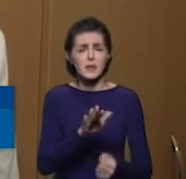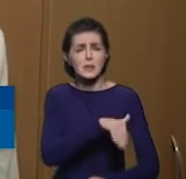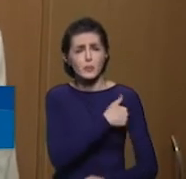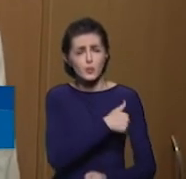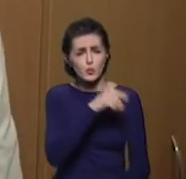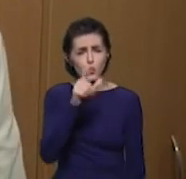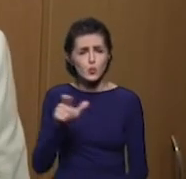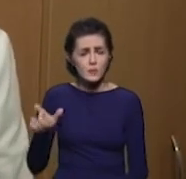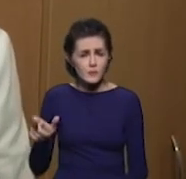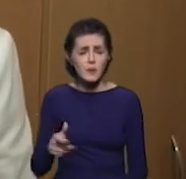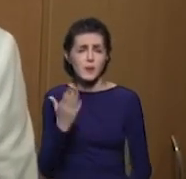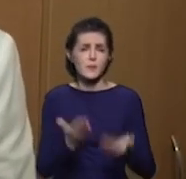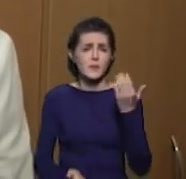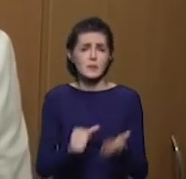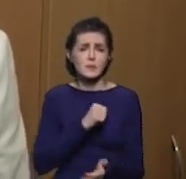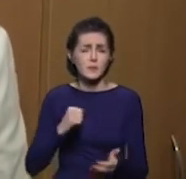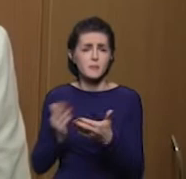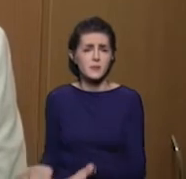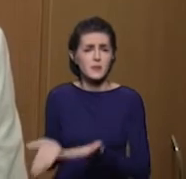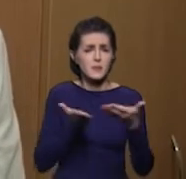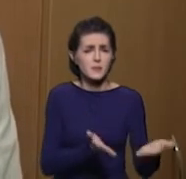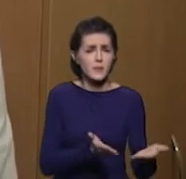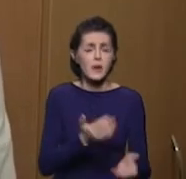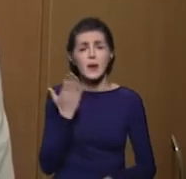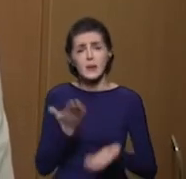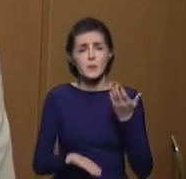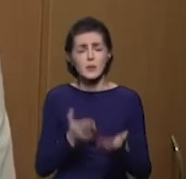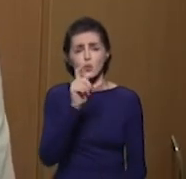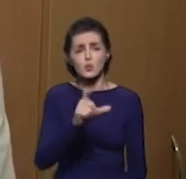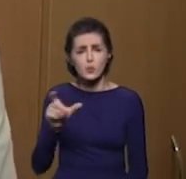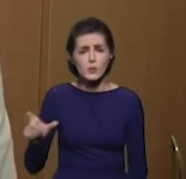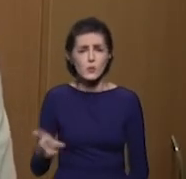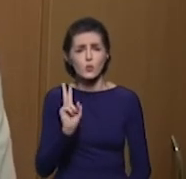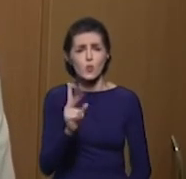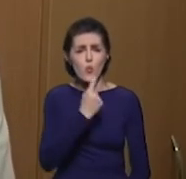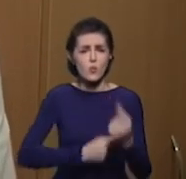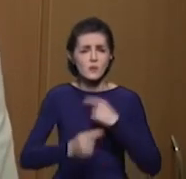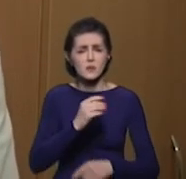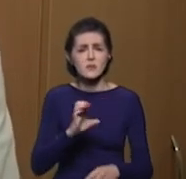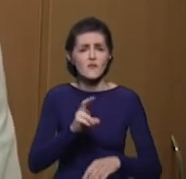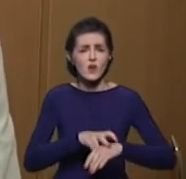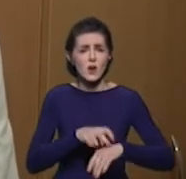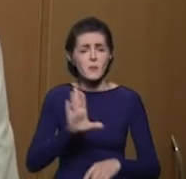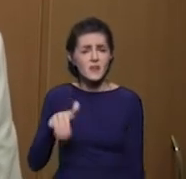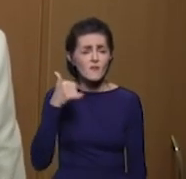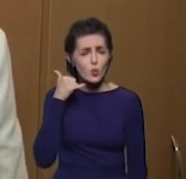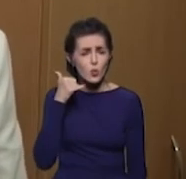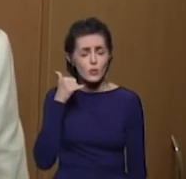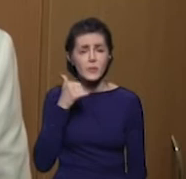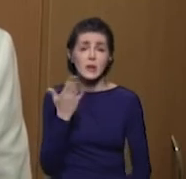температурящих пациентов, либо он туда приглашается, либо с пациентом контактирует врач по телефону,